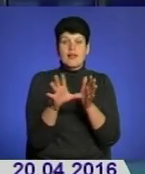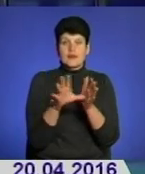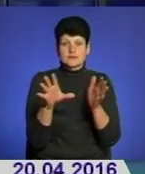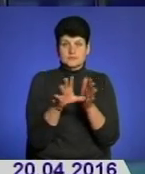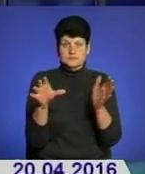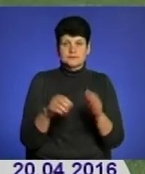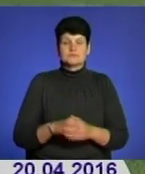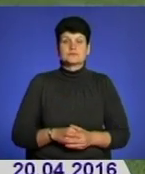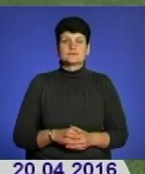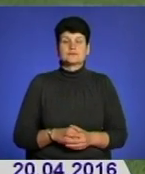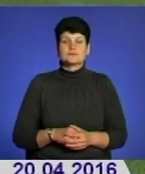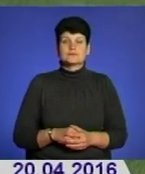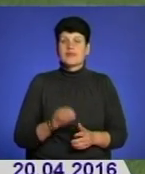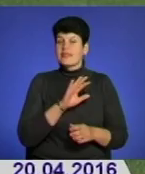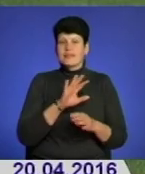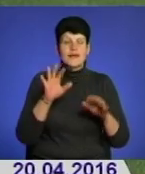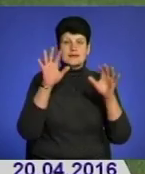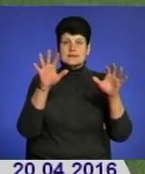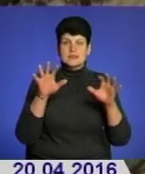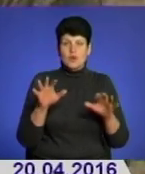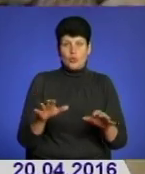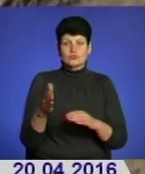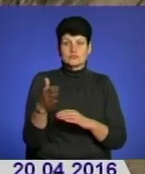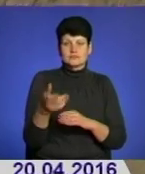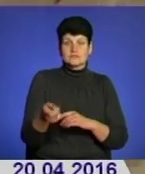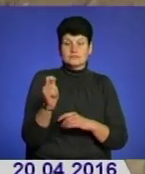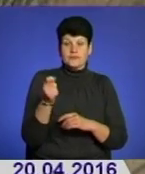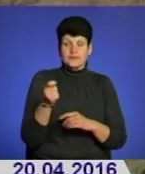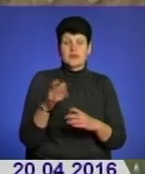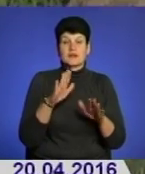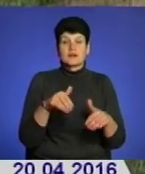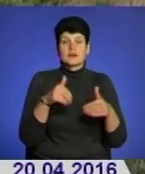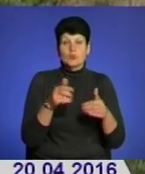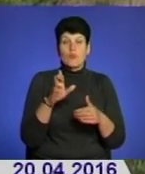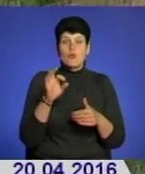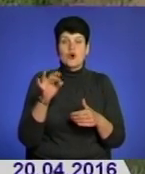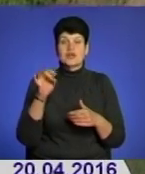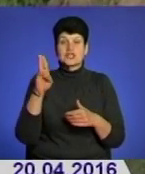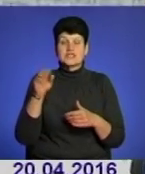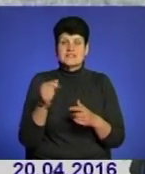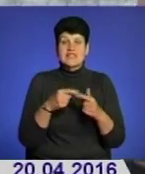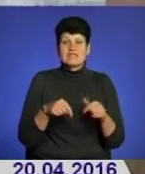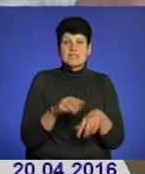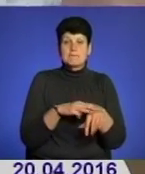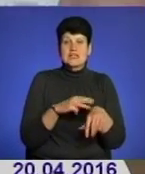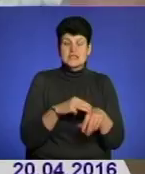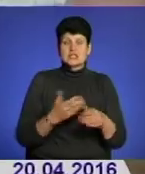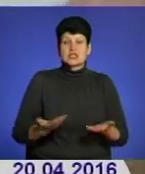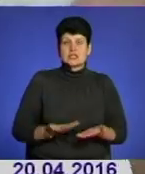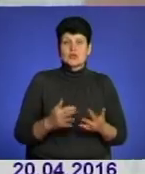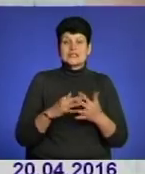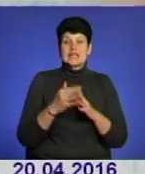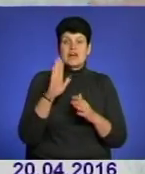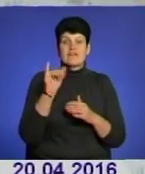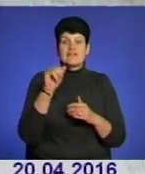поліція. Незаконне заняття рибним промислом інкримінують правоохоронці Борщівського відділення поліції жителю села